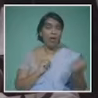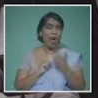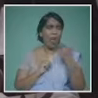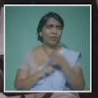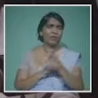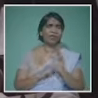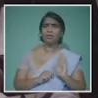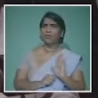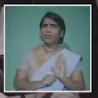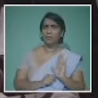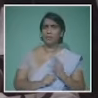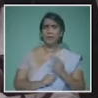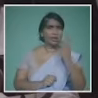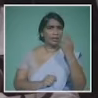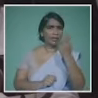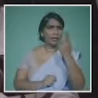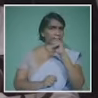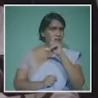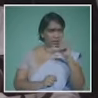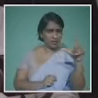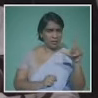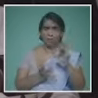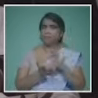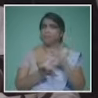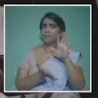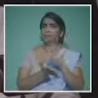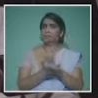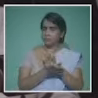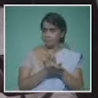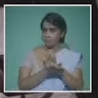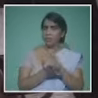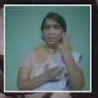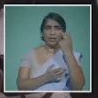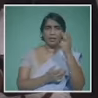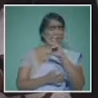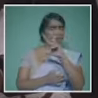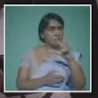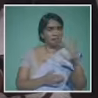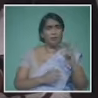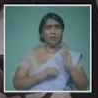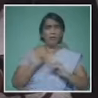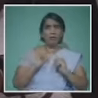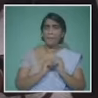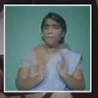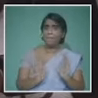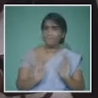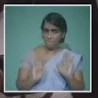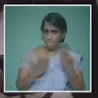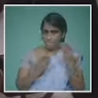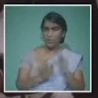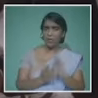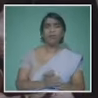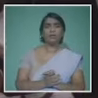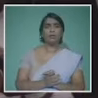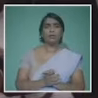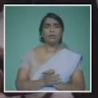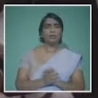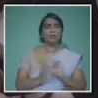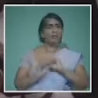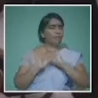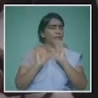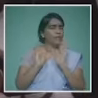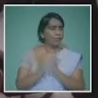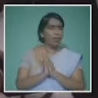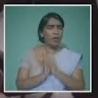නෙමෙයි. 2017 මේ තීරණය ගත්තා. 2018 ඒක ක්‍රියාත්මක වුණා. ඒතර